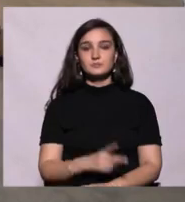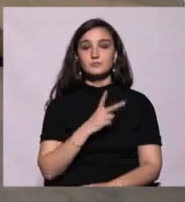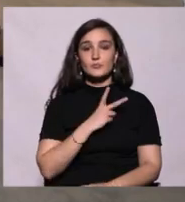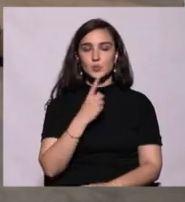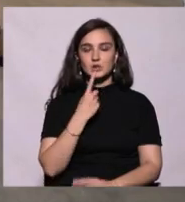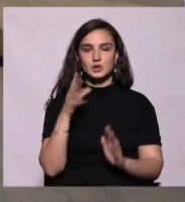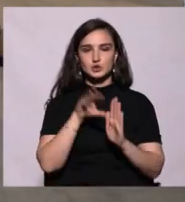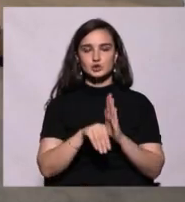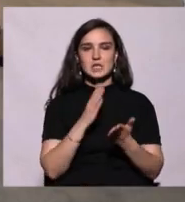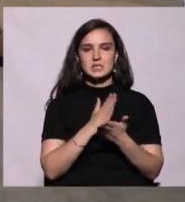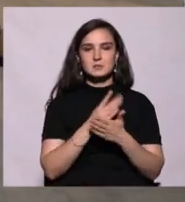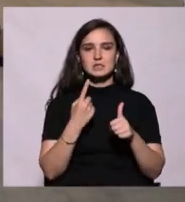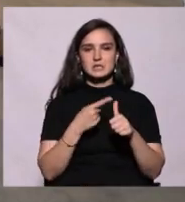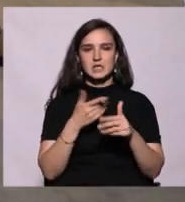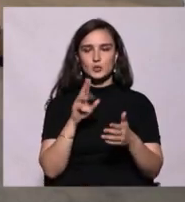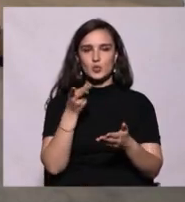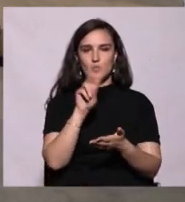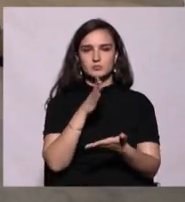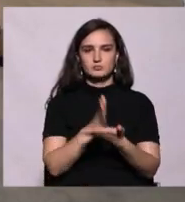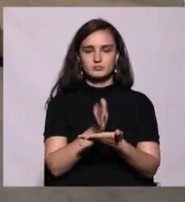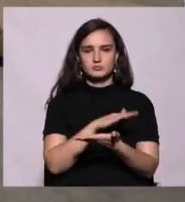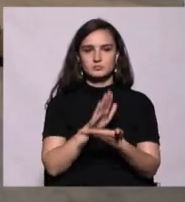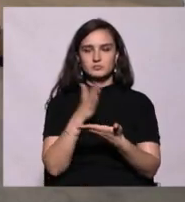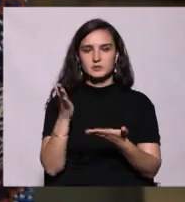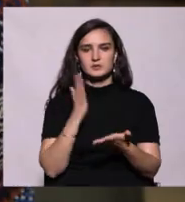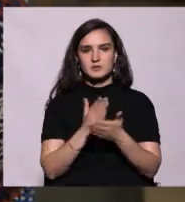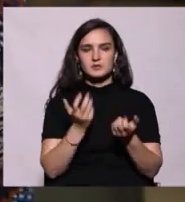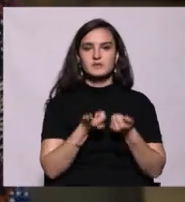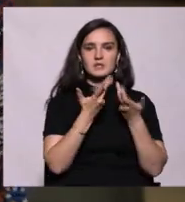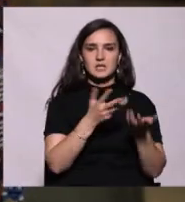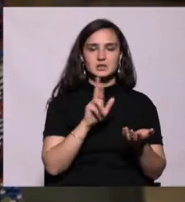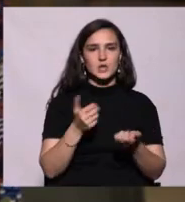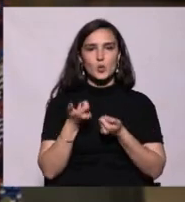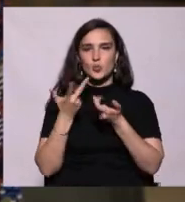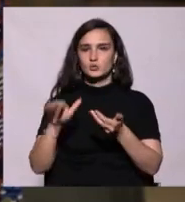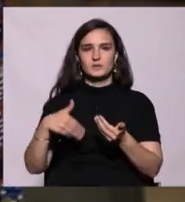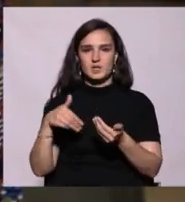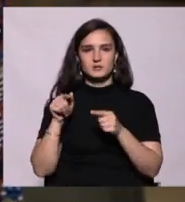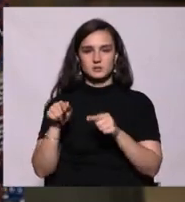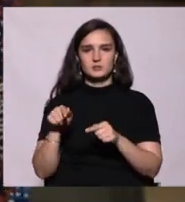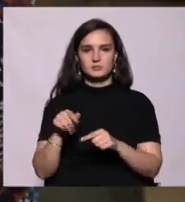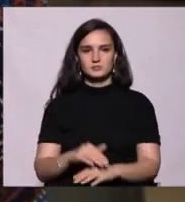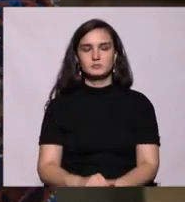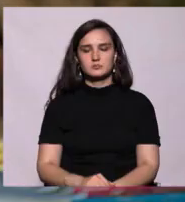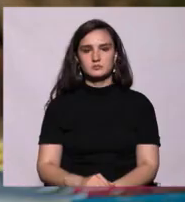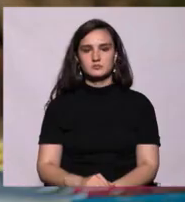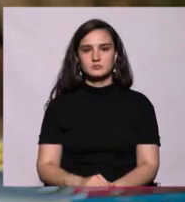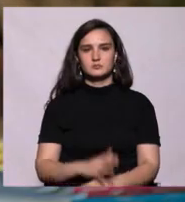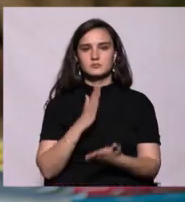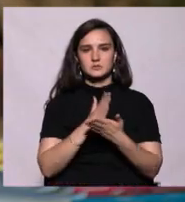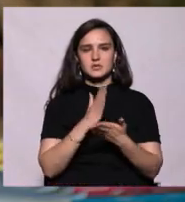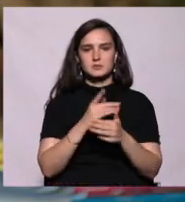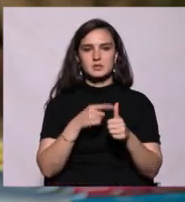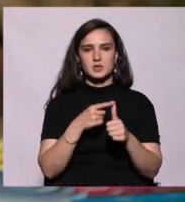ინგლისურ ენაში არსებითი სახელები იყოფა ორ ნაწილად. გვაქვს თვლადი და უთვლადი არსებითი სახელები. Nouns are